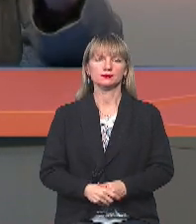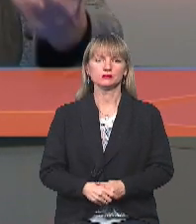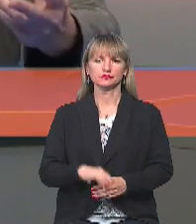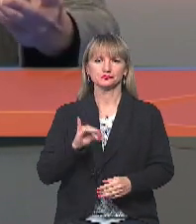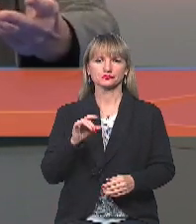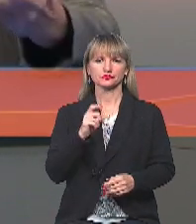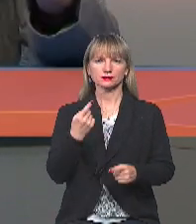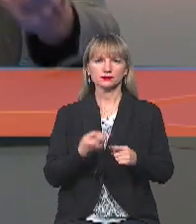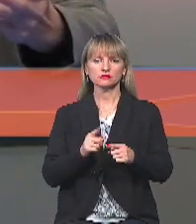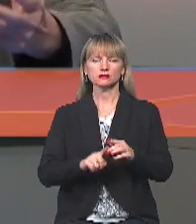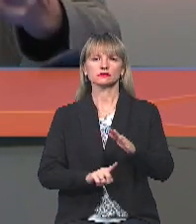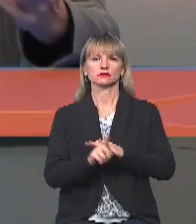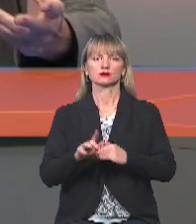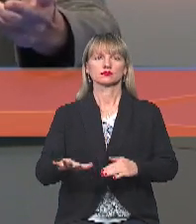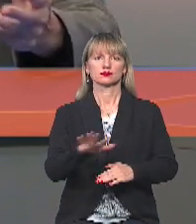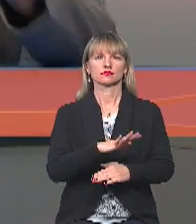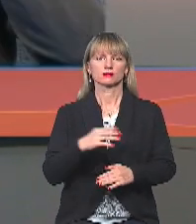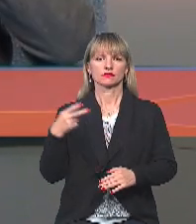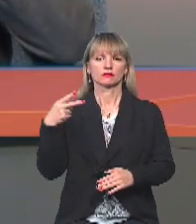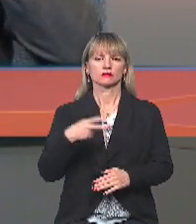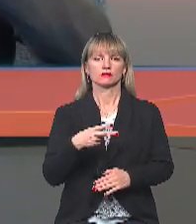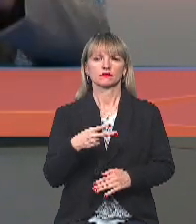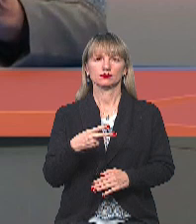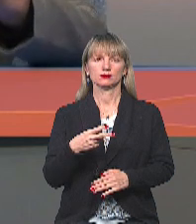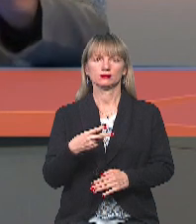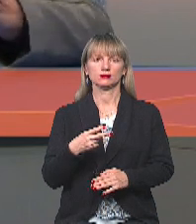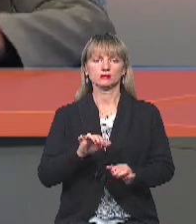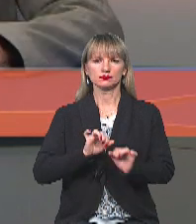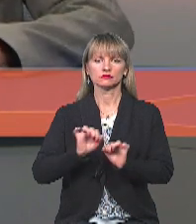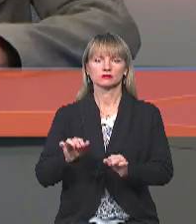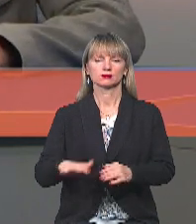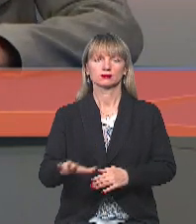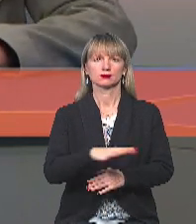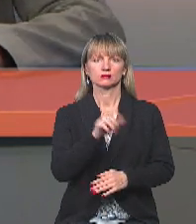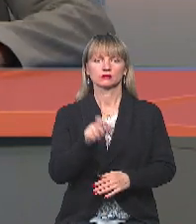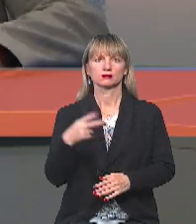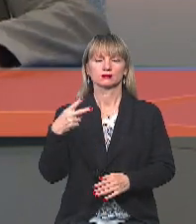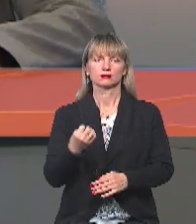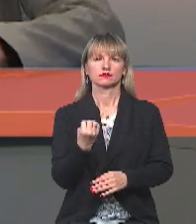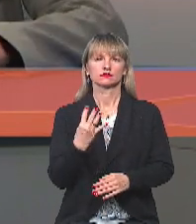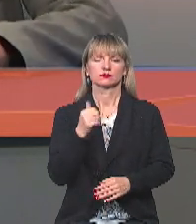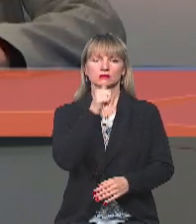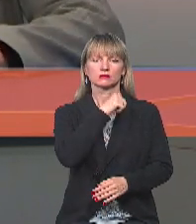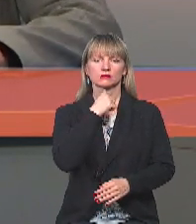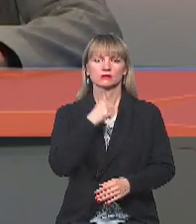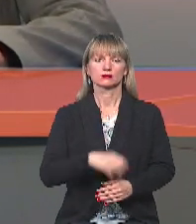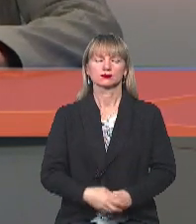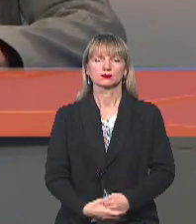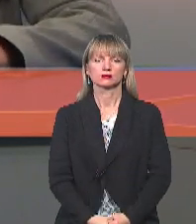цього починався Майдан 2000, захист майданівців 2014